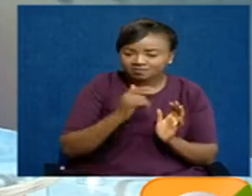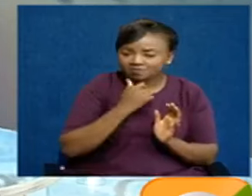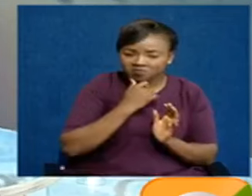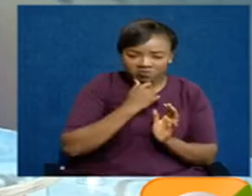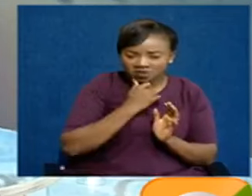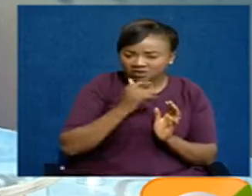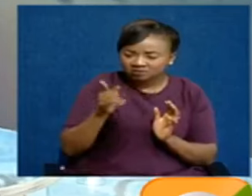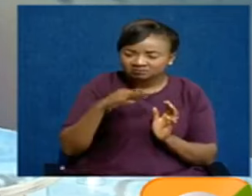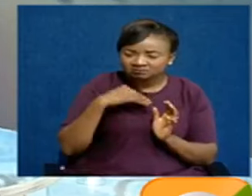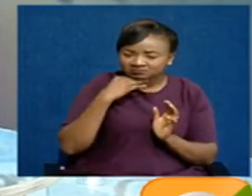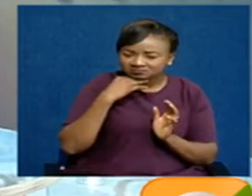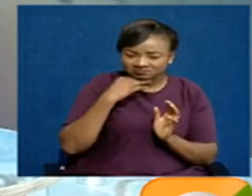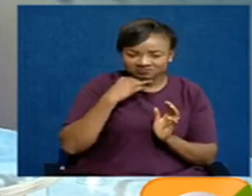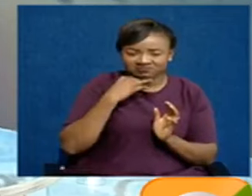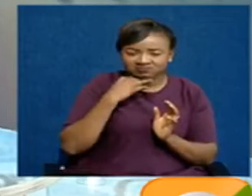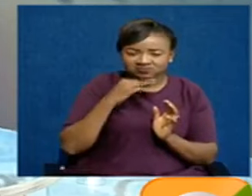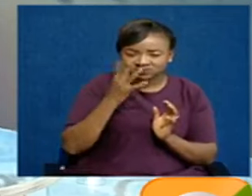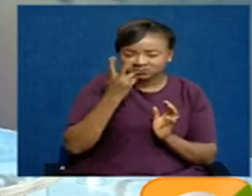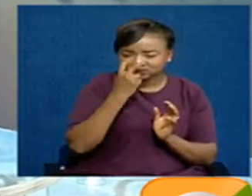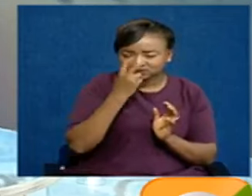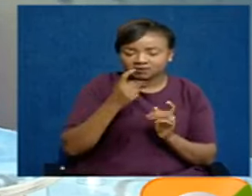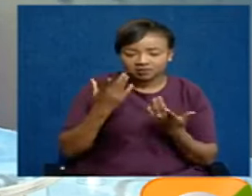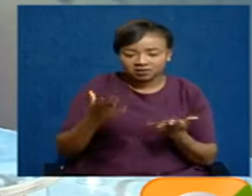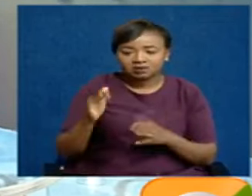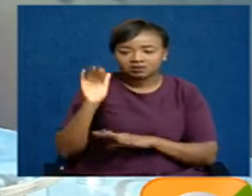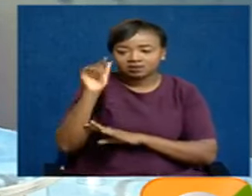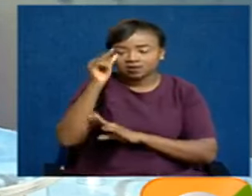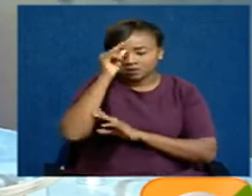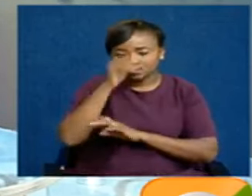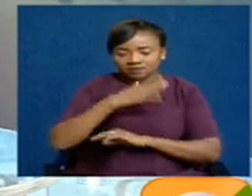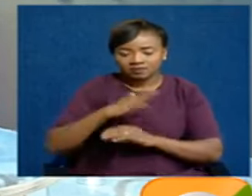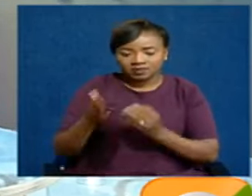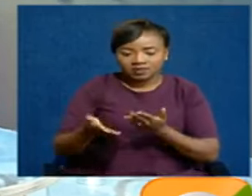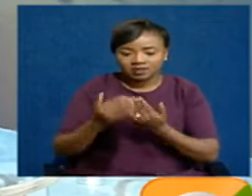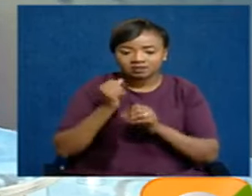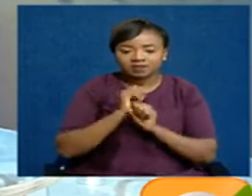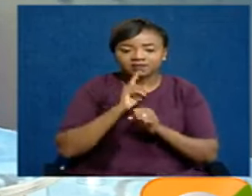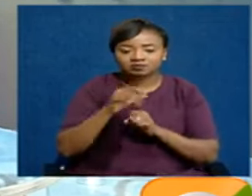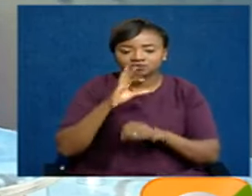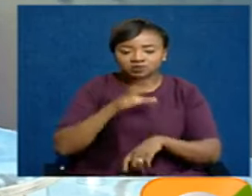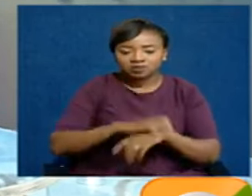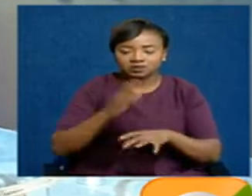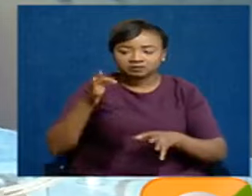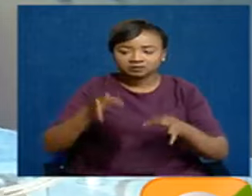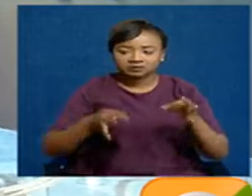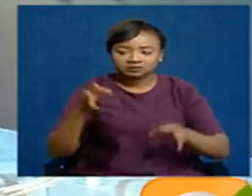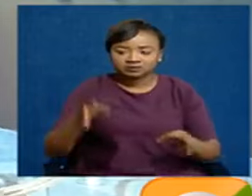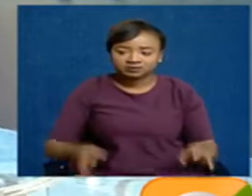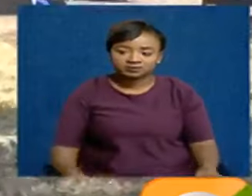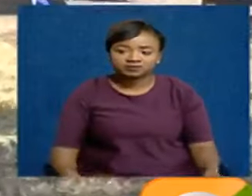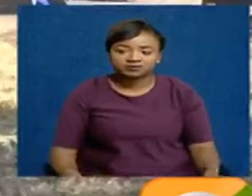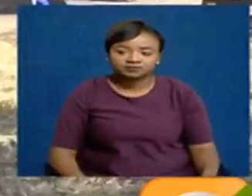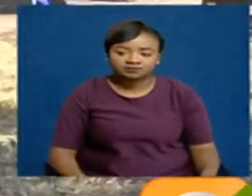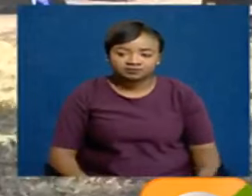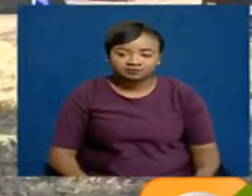kifo, huku akiomba serikali kuingilia kati ili kuhakikisha kwamba wanapata haki.